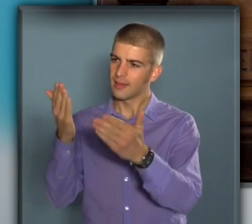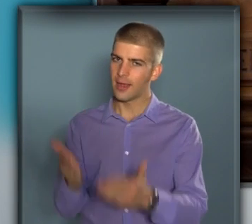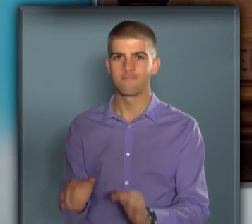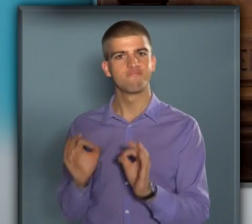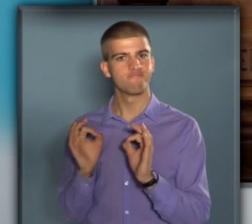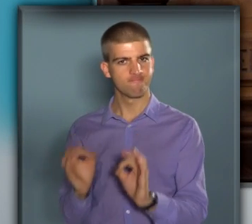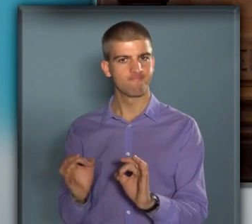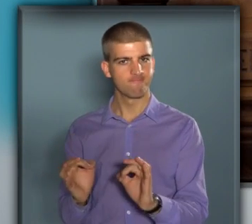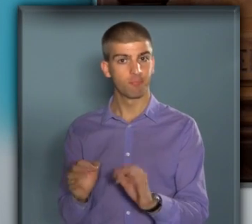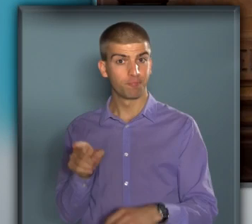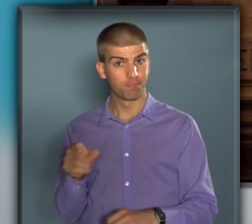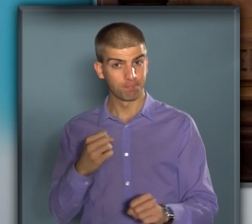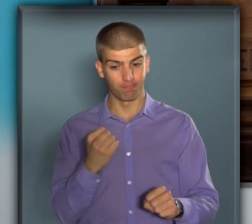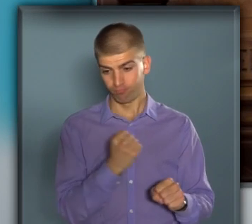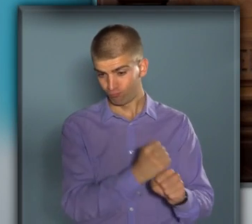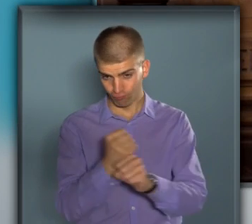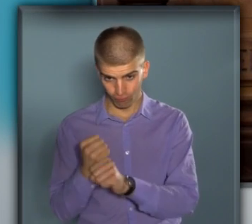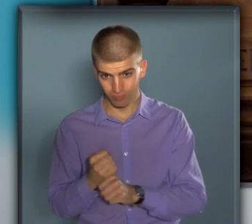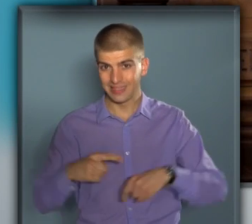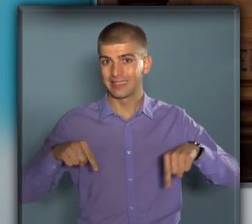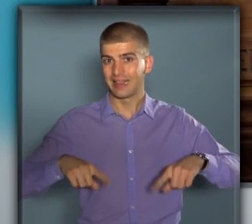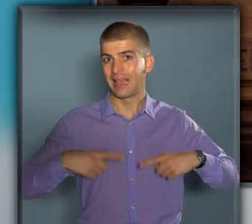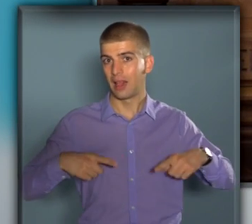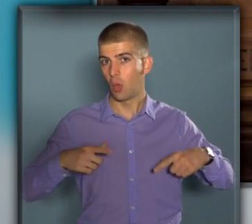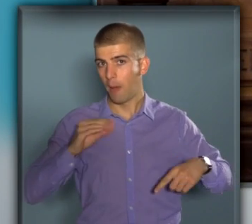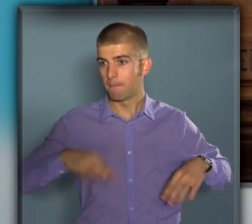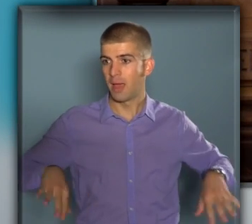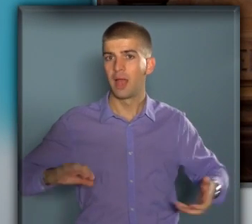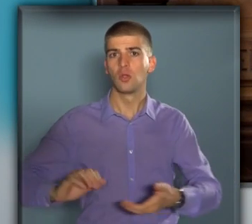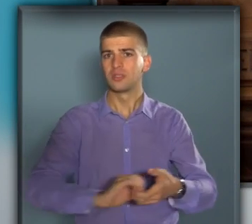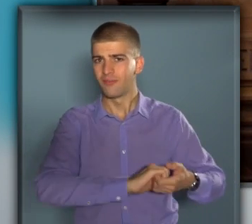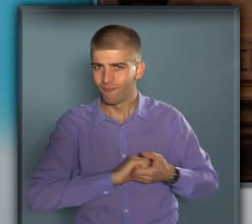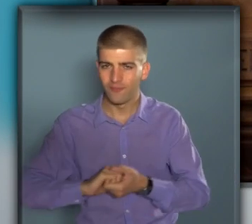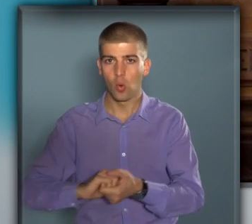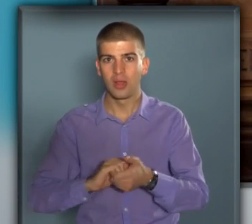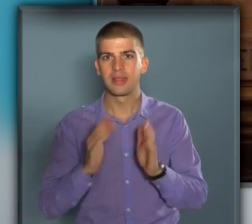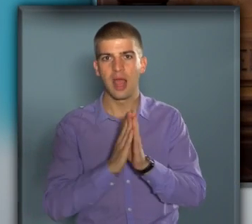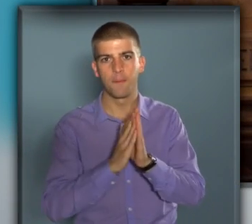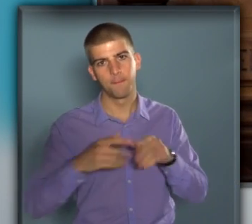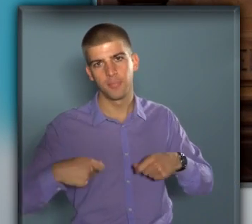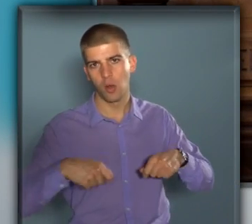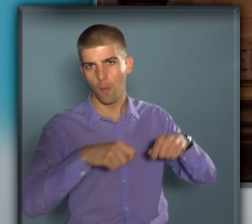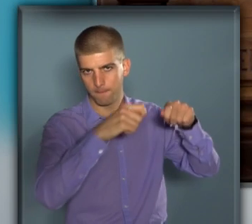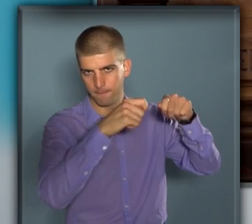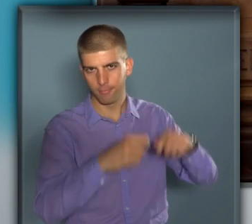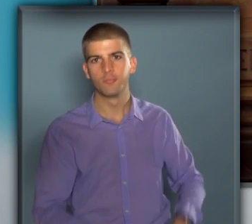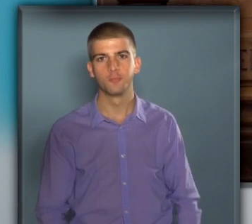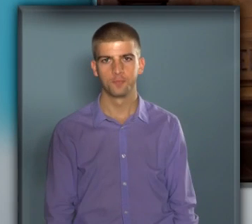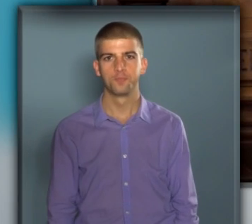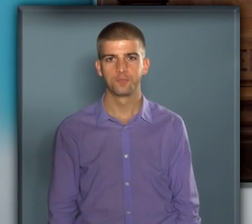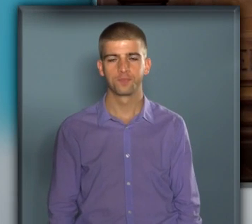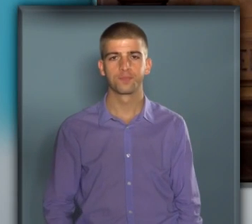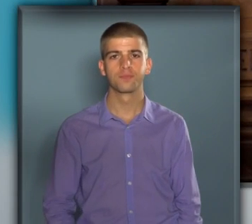végzett. Munkája nyomán összefogtak az itt élők, hogy a református gyülekezet templomot építsen.